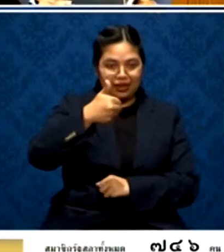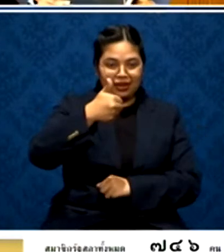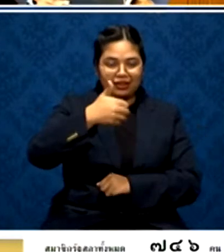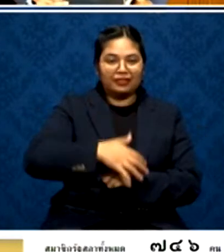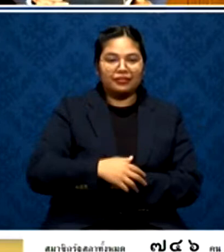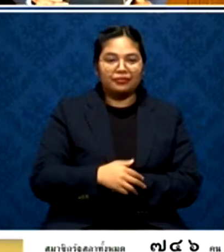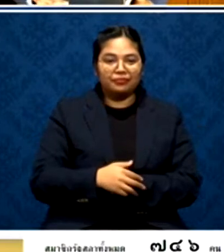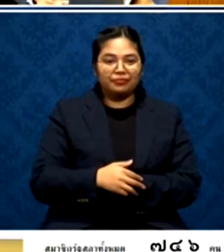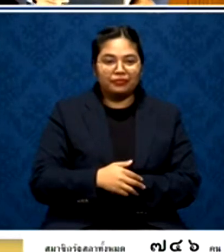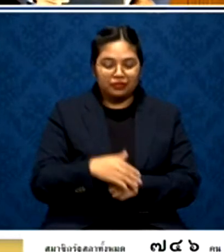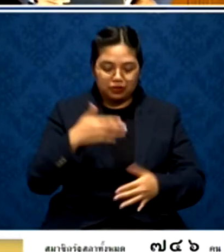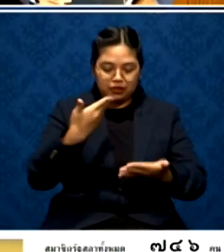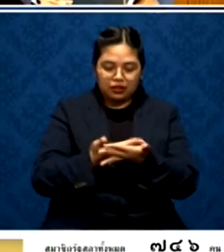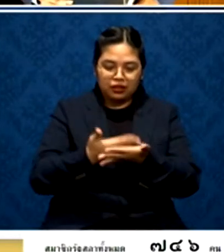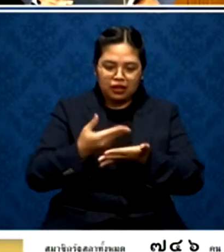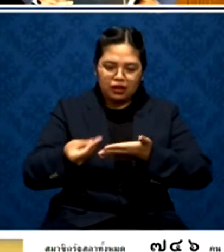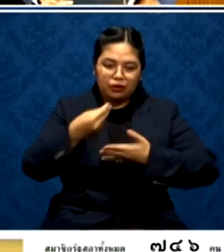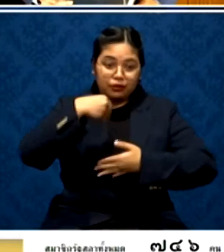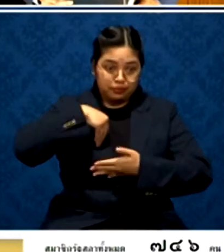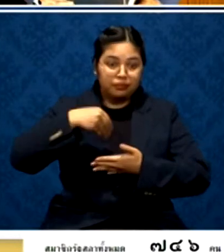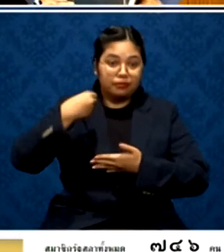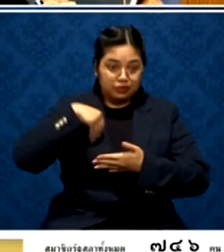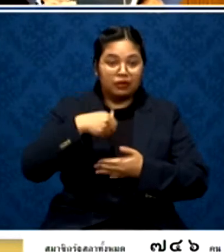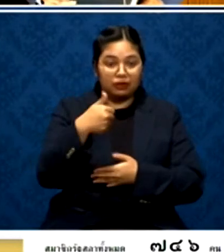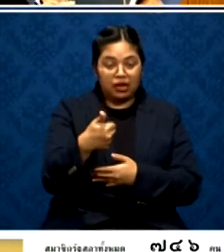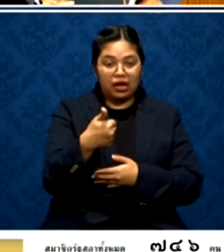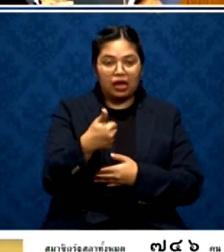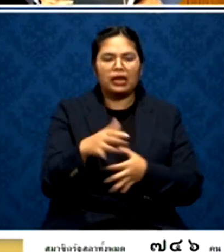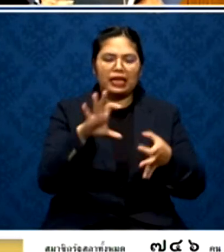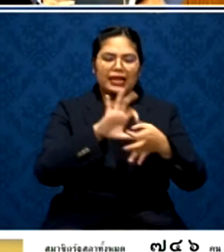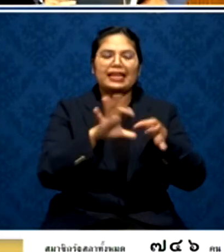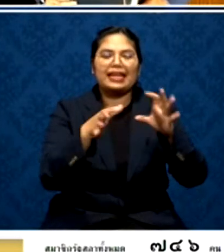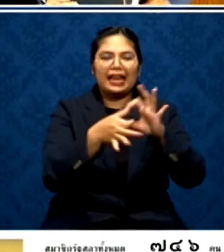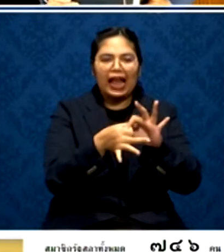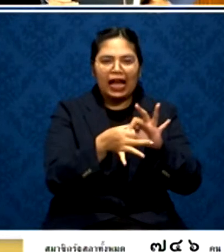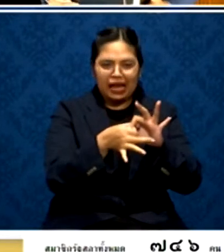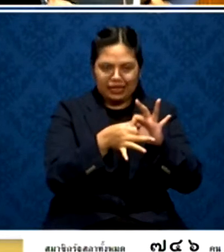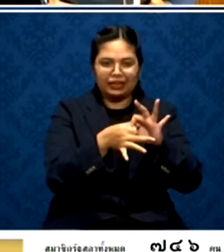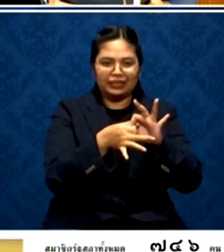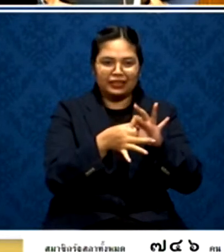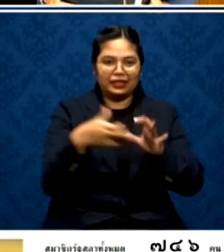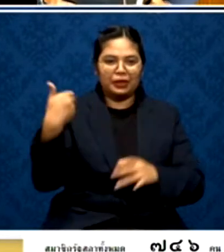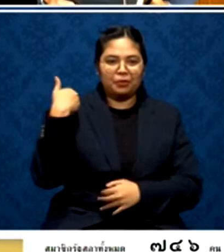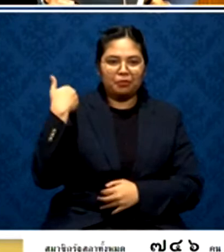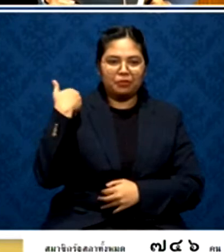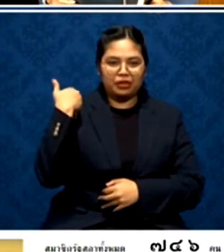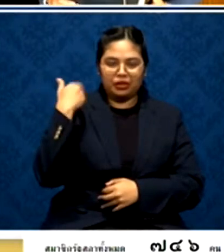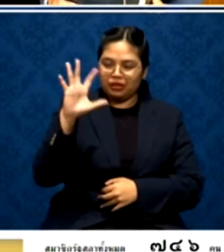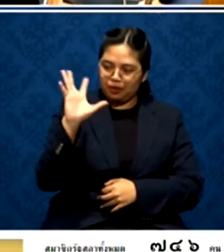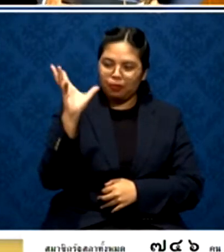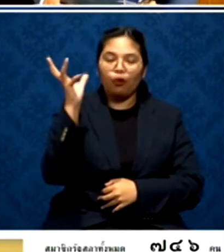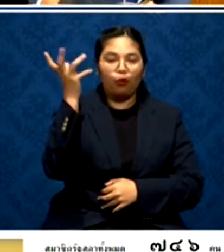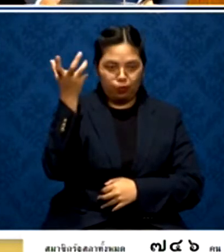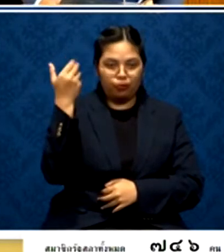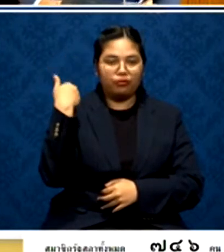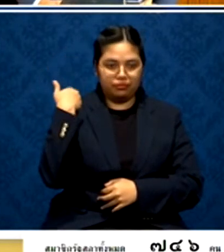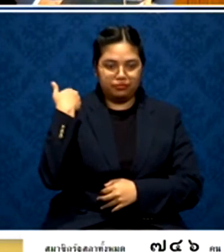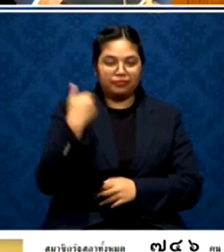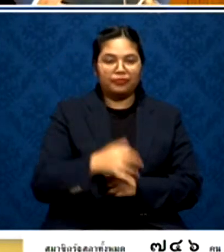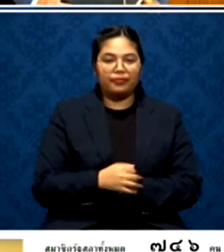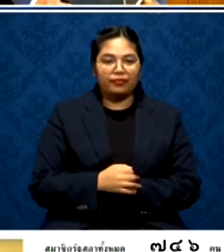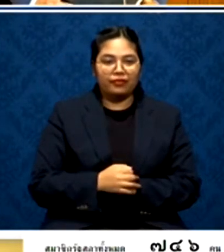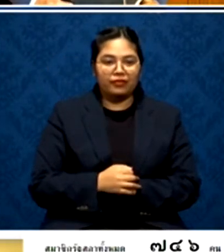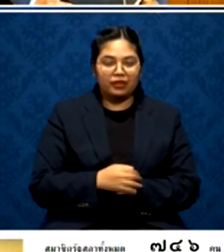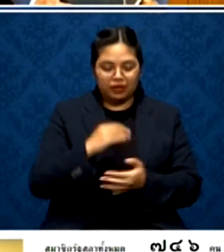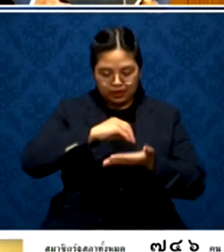ที่สามารถสร้างรายได้โดยเฉพาะกีฬาที่เป็นที่นิยมในระดับสากลในด้านการ